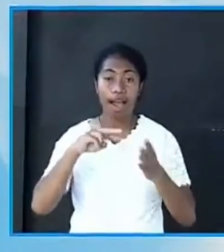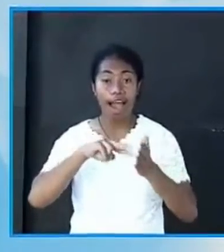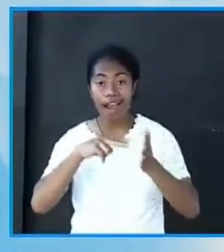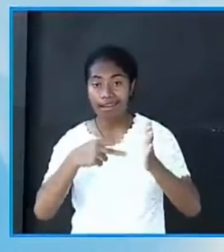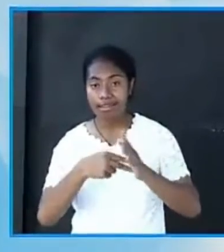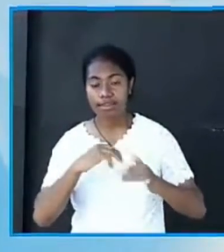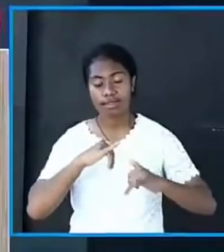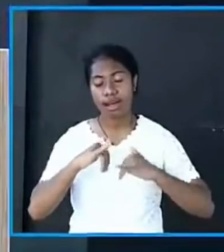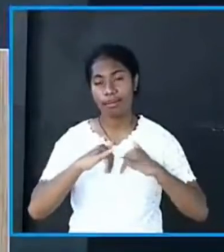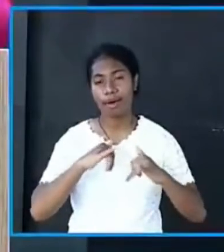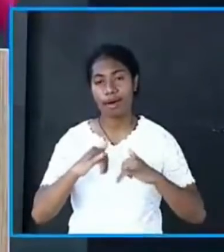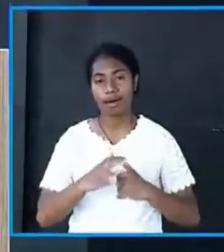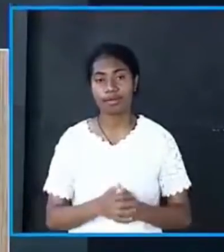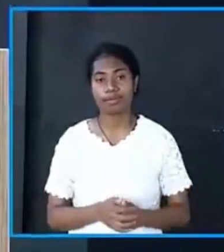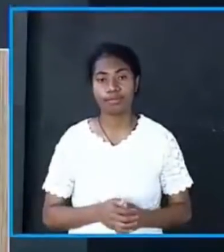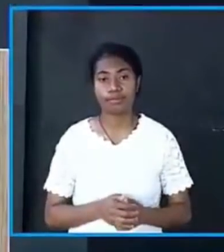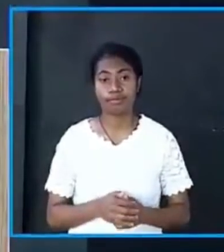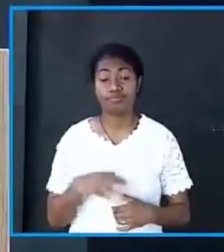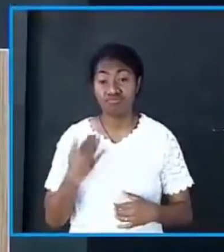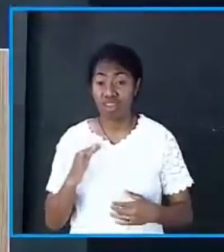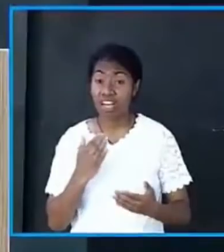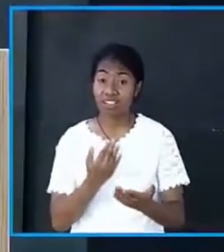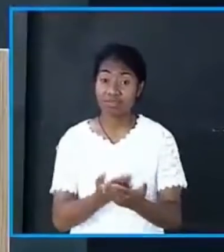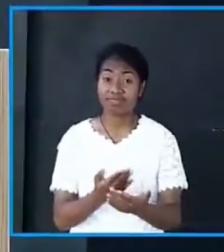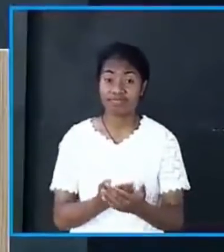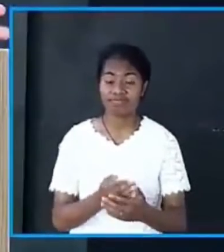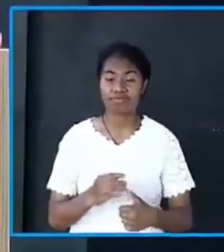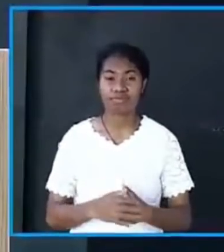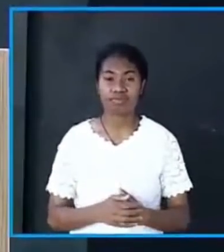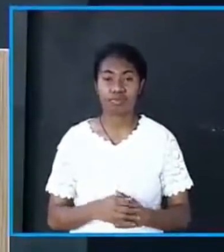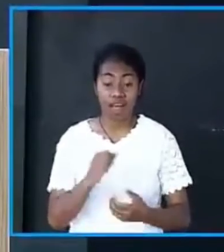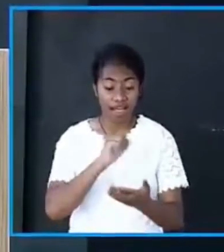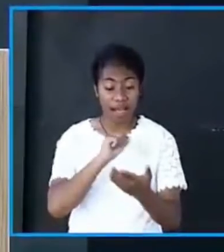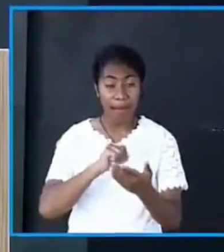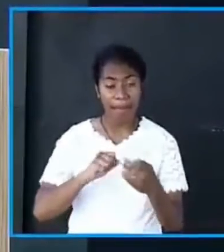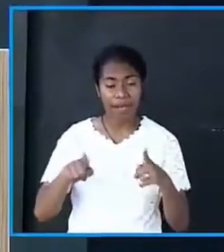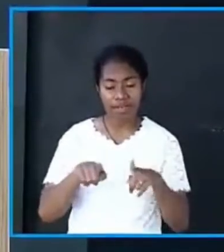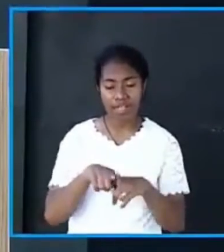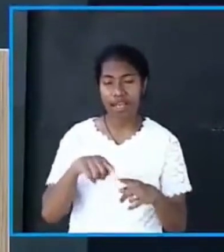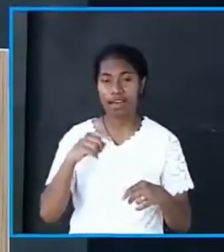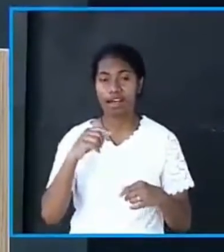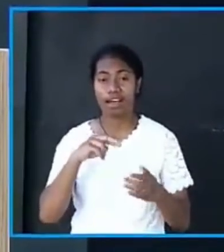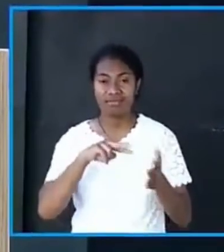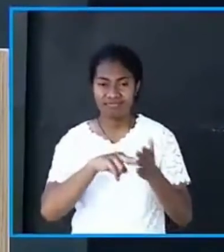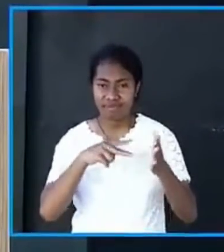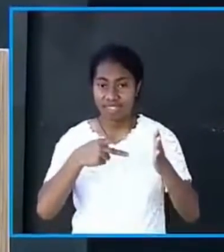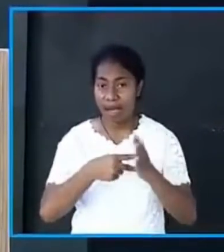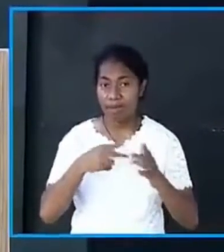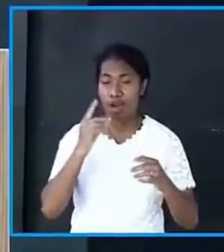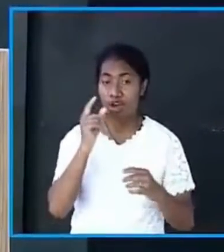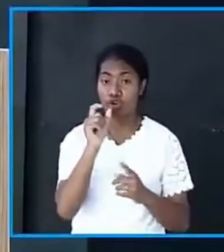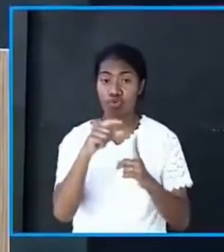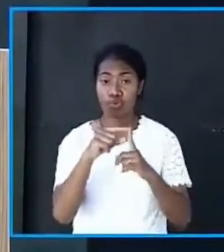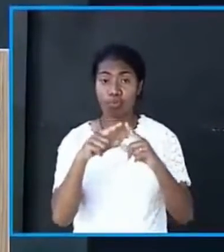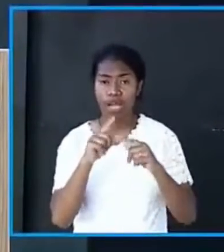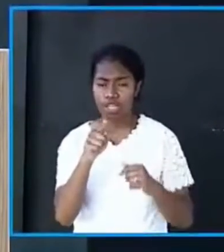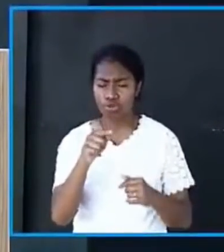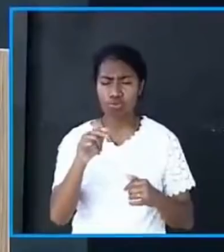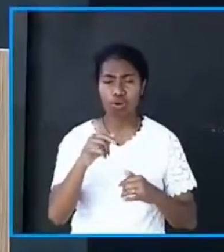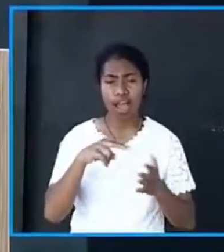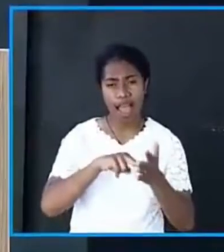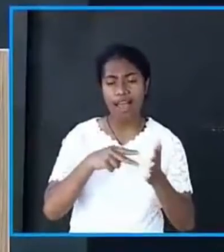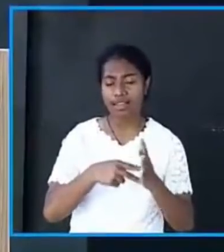Karena itulah maka gambaran sama arti dengan rupa-rupa sama arti dengan